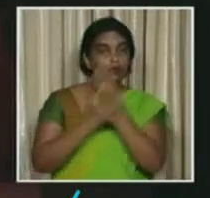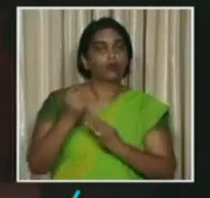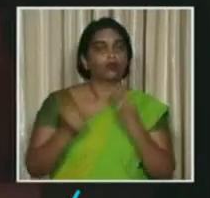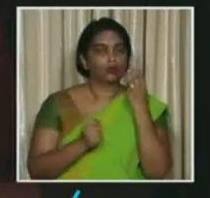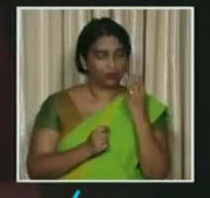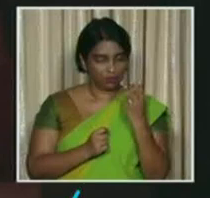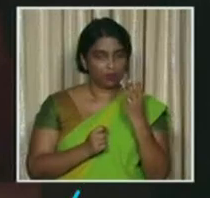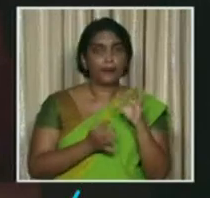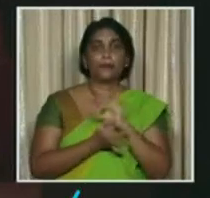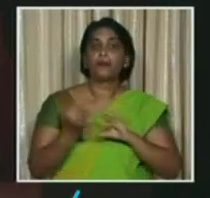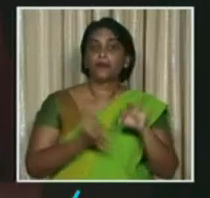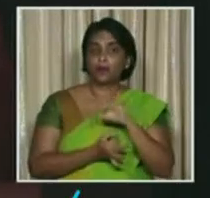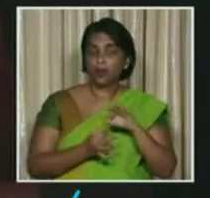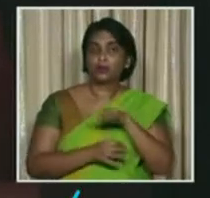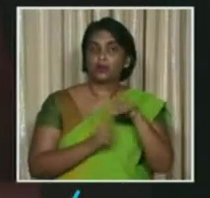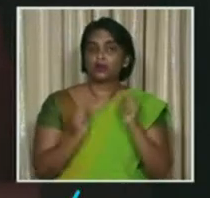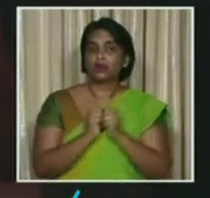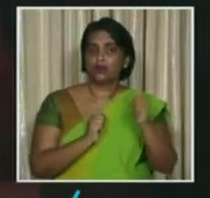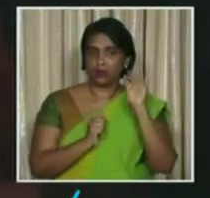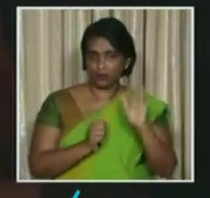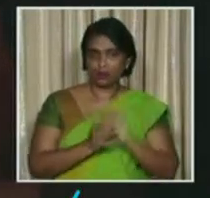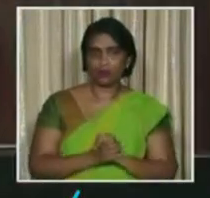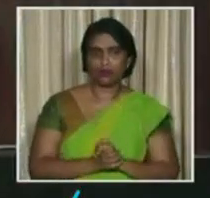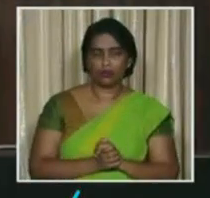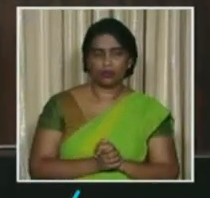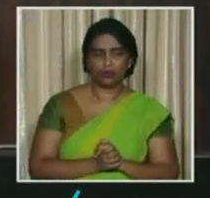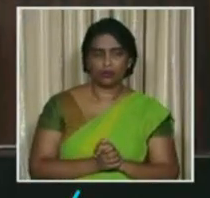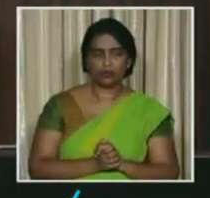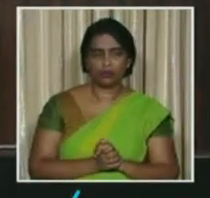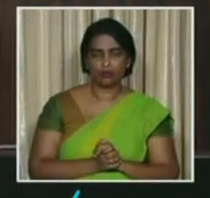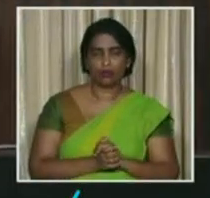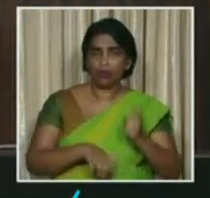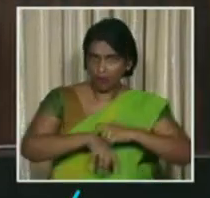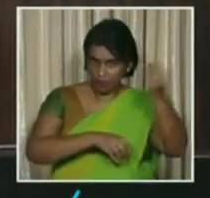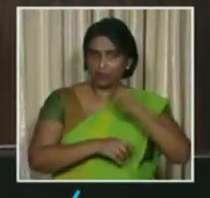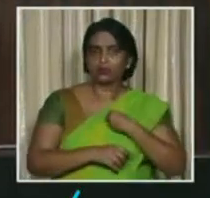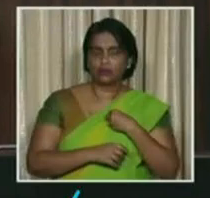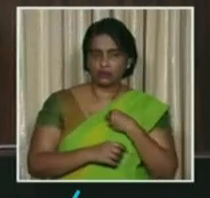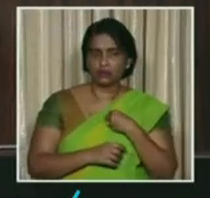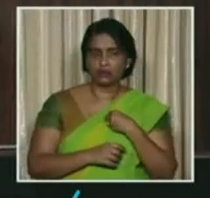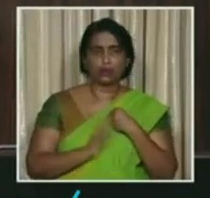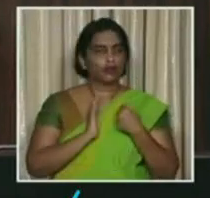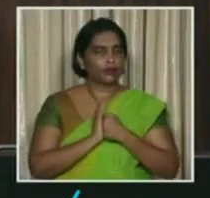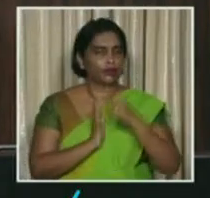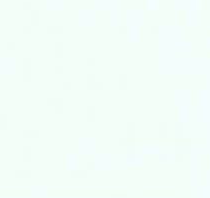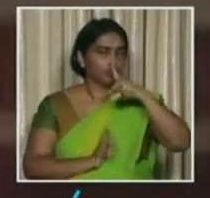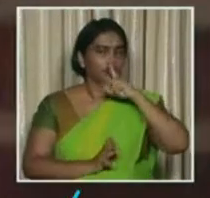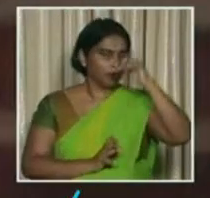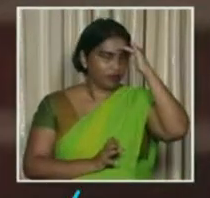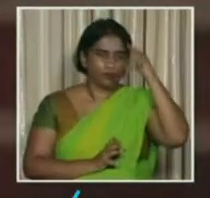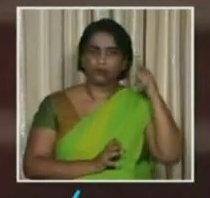තුනම ප්‍රජාතන්ත්‍රවාදී සමාජයේ වැදගත් නියෝජ්‍ය කතානායකතුමා මට අවස්ථාව දෙන්න. කතා කරනවා. ඔබතුමාට මයික් දෙන්න. නියෝජ්‍ය